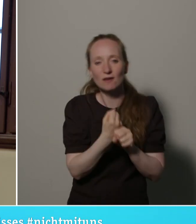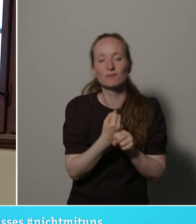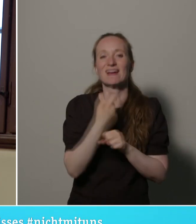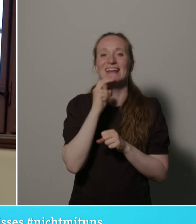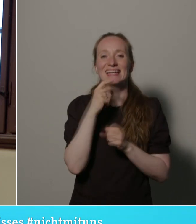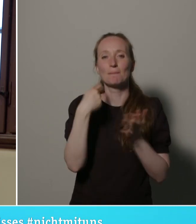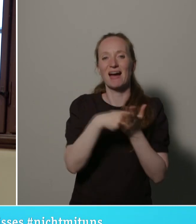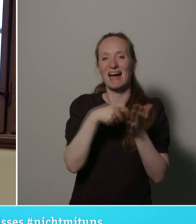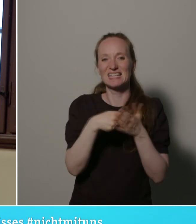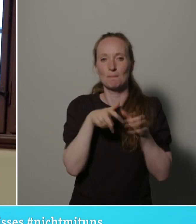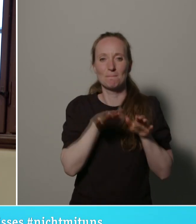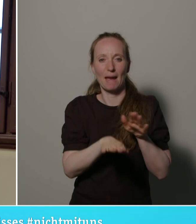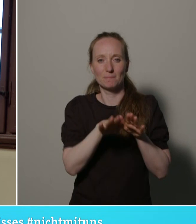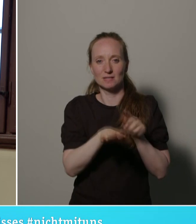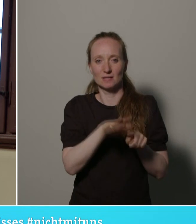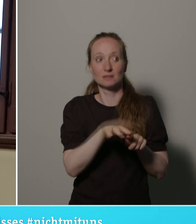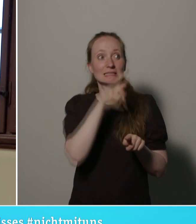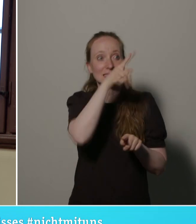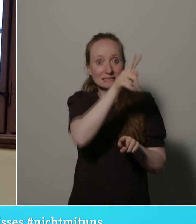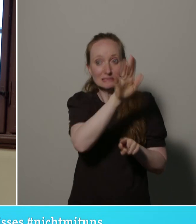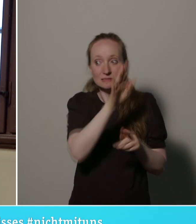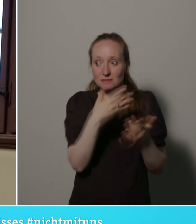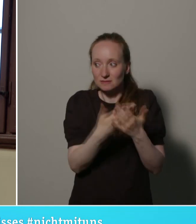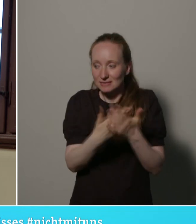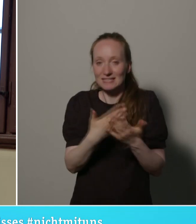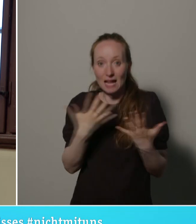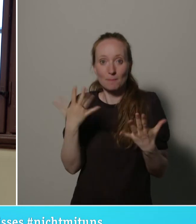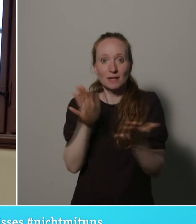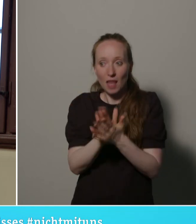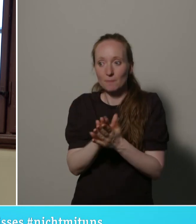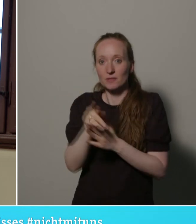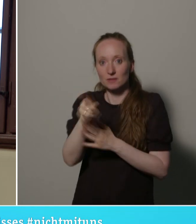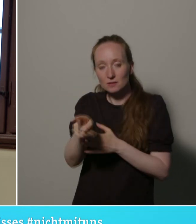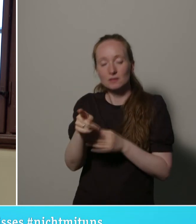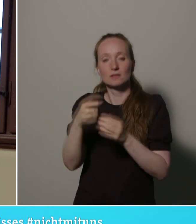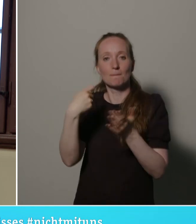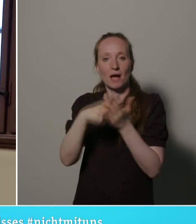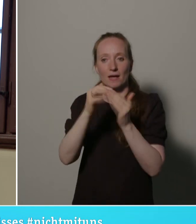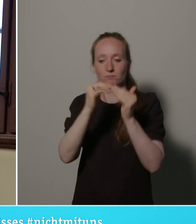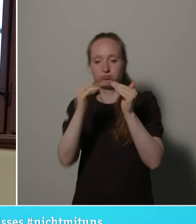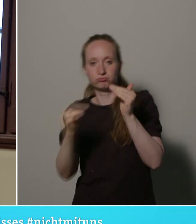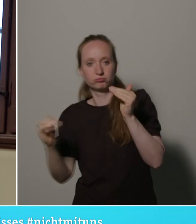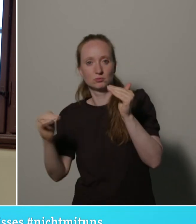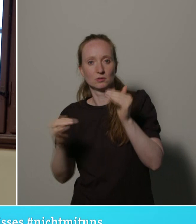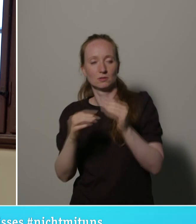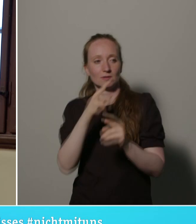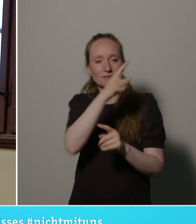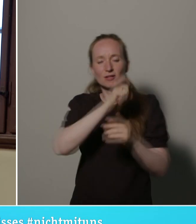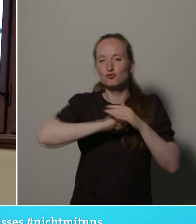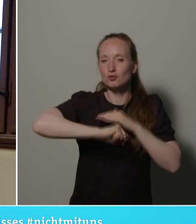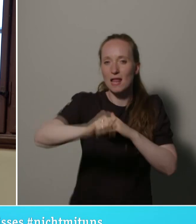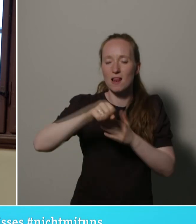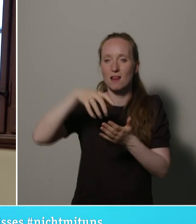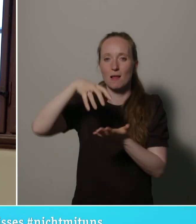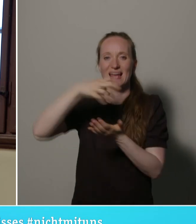ganz zentral zu einer Stabilisierung beigetragen. Sie hat auf einen Schlag den Markt beruhigt. Es